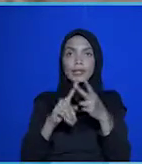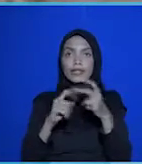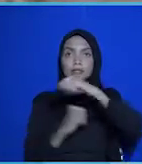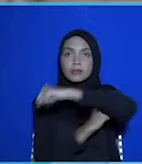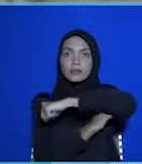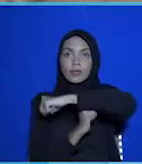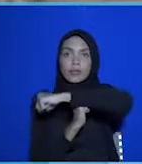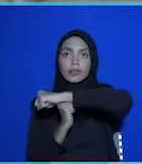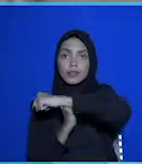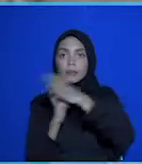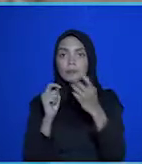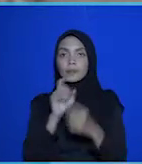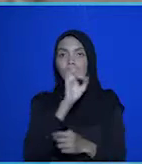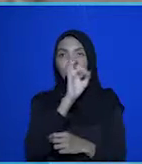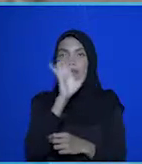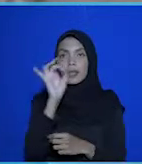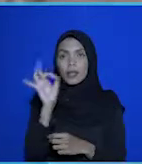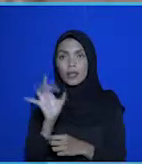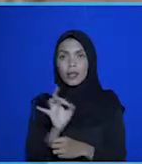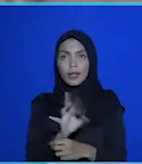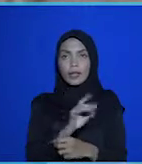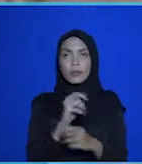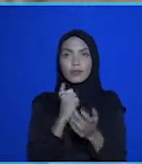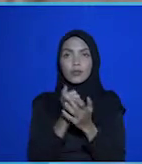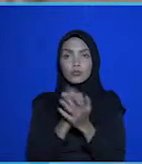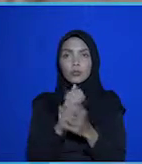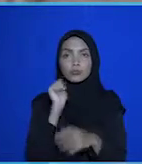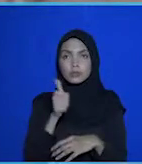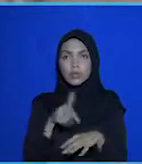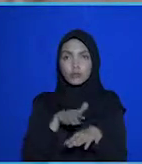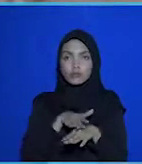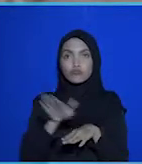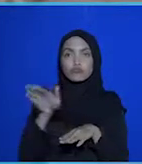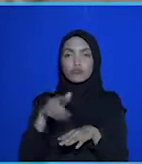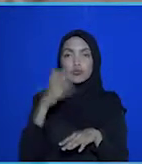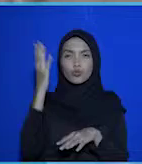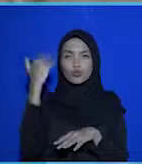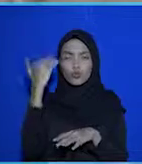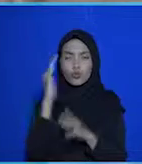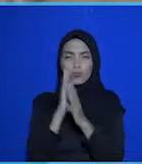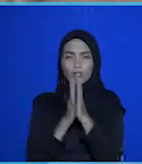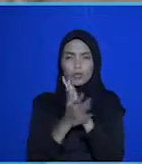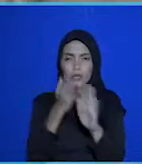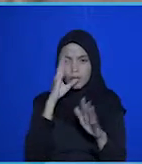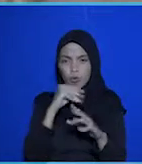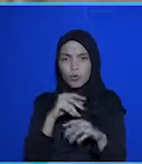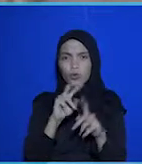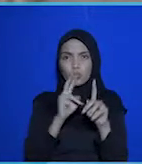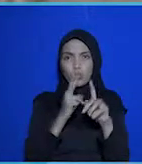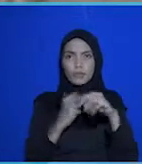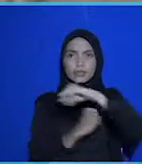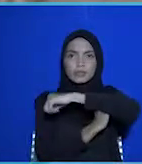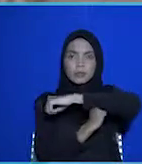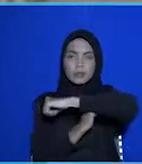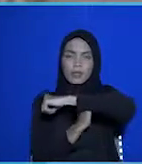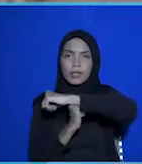jembatan, dan sebagainya, itu berfungsi. Yaitu waktu itu teridentifikasi ada